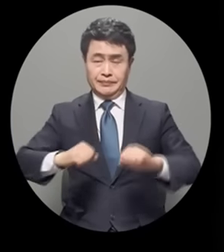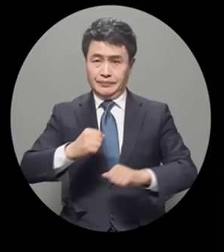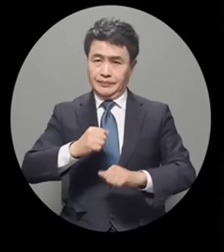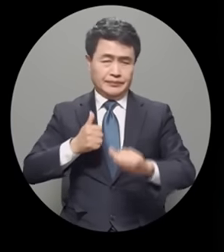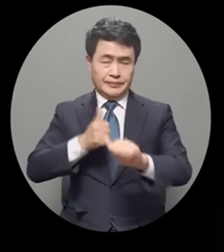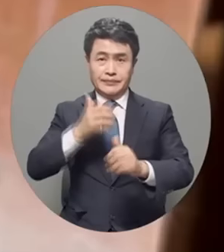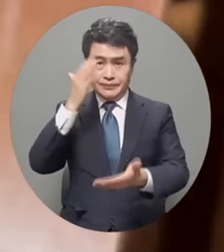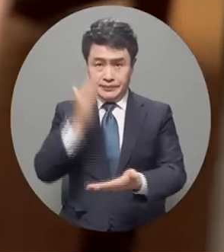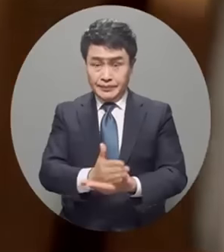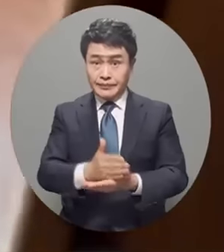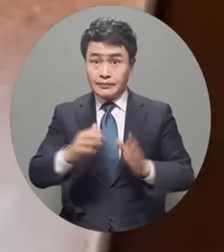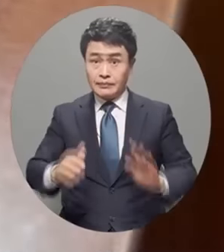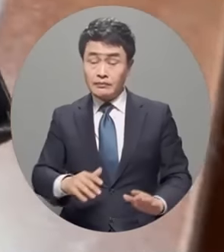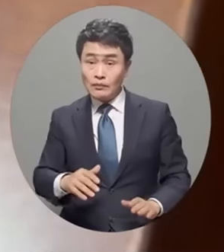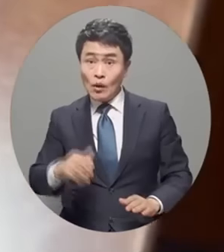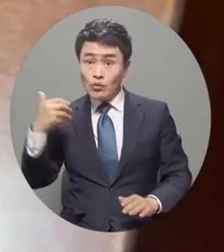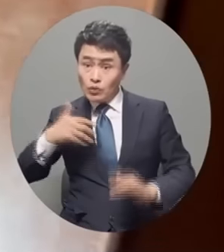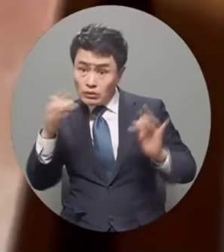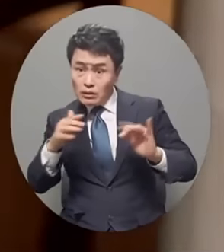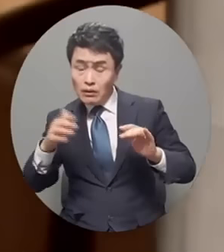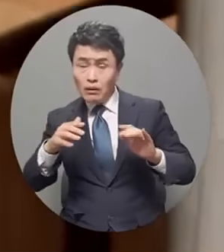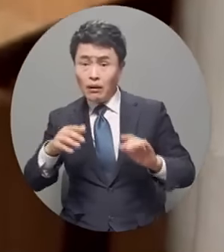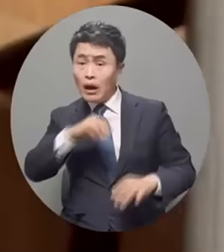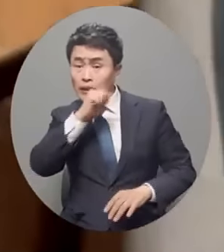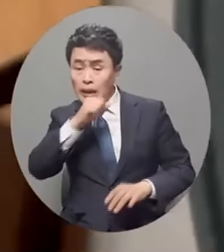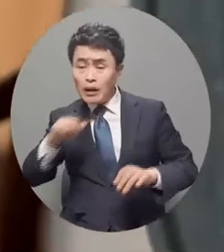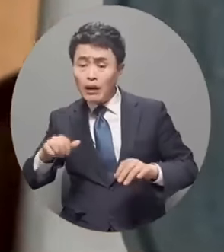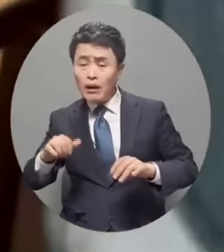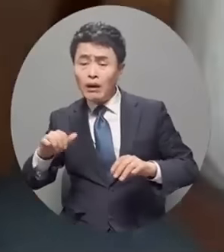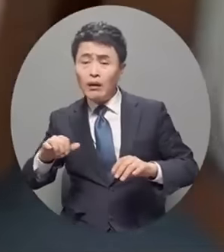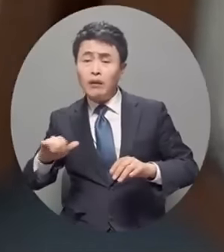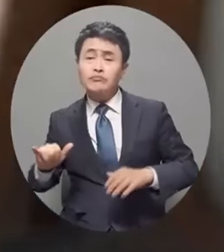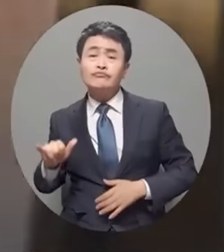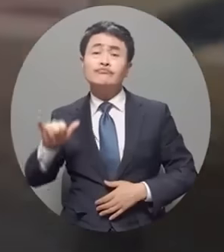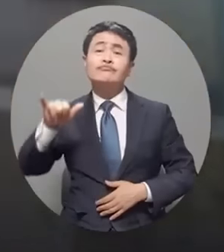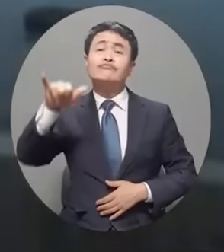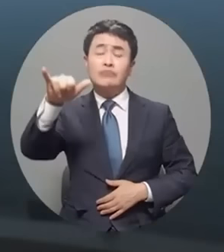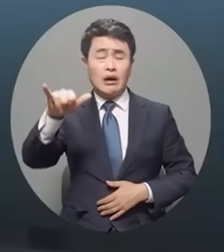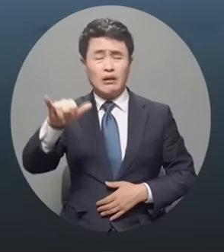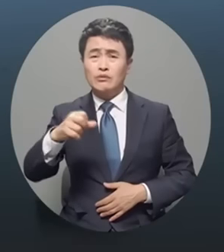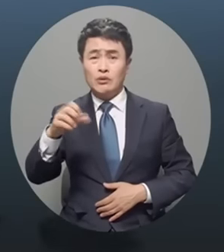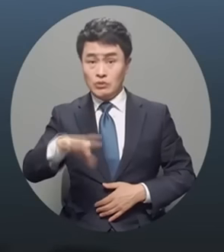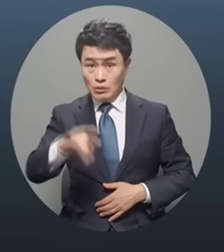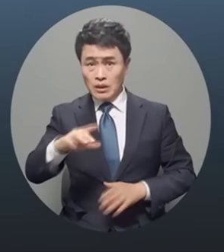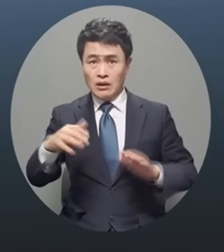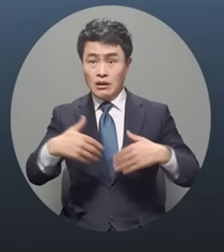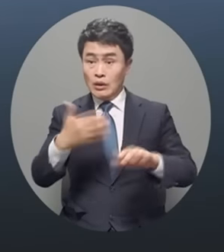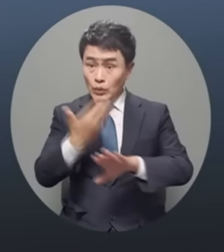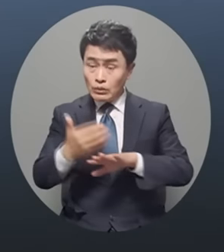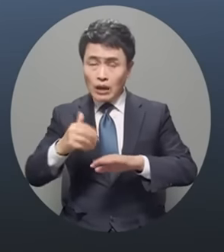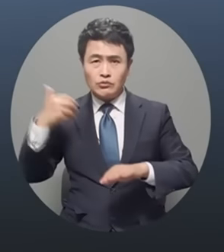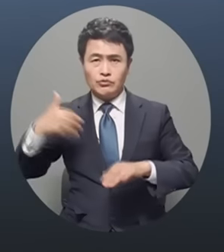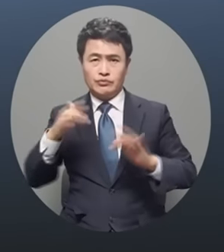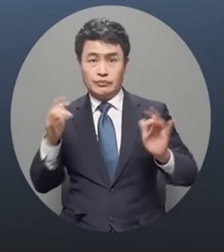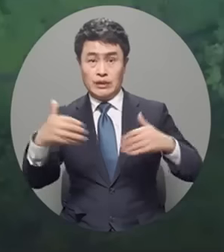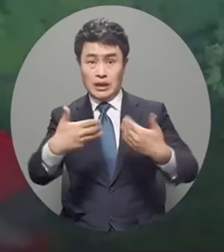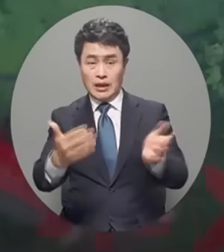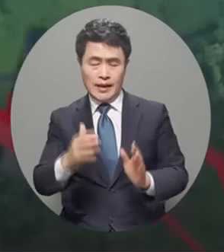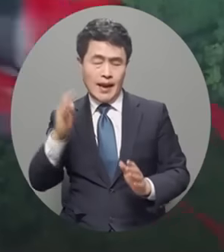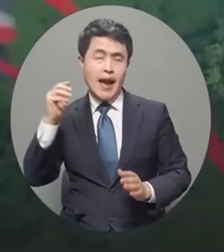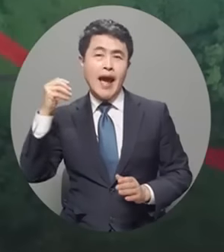중국 네티즌이 대만 상공에 무인기를 날린 건 처음이 아닙니다. 지난달에도 또 다른 중국 네티즌이 대만 통일을